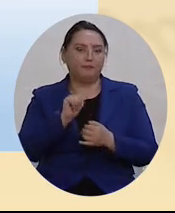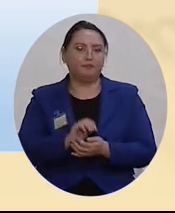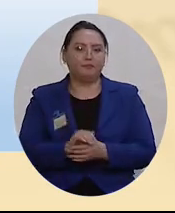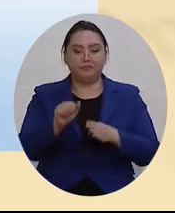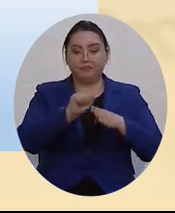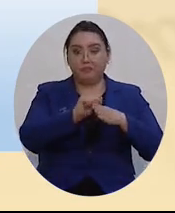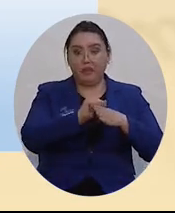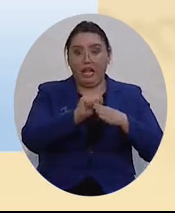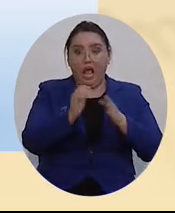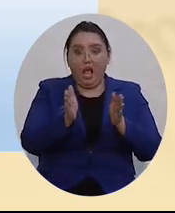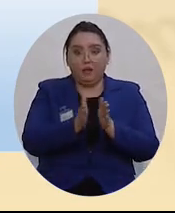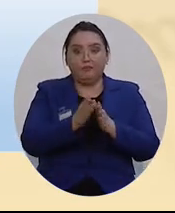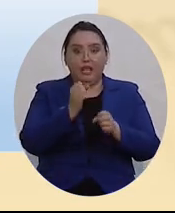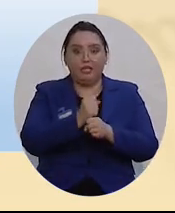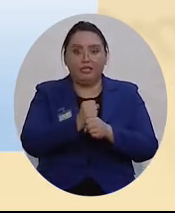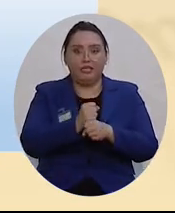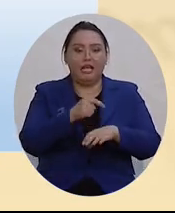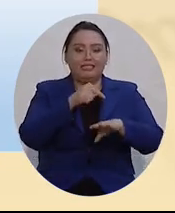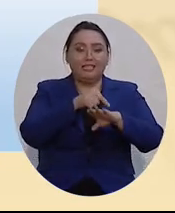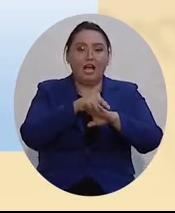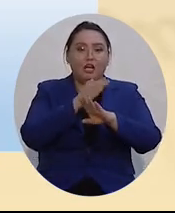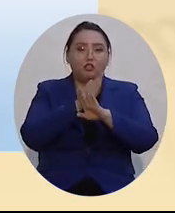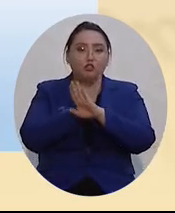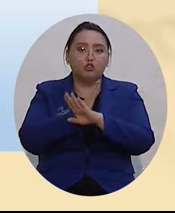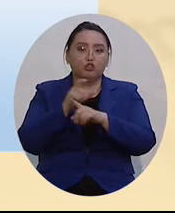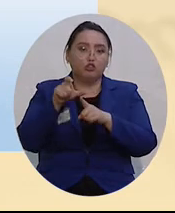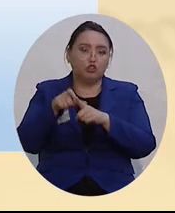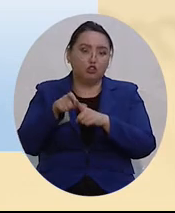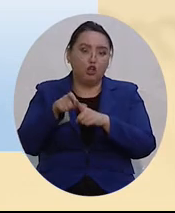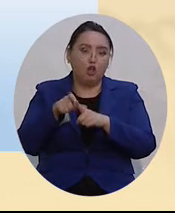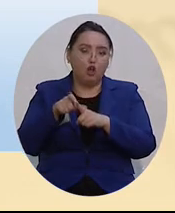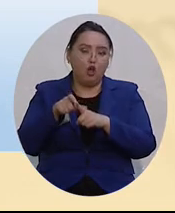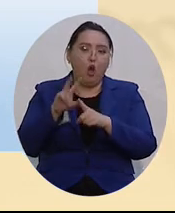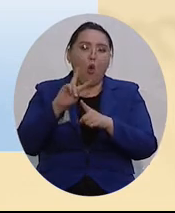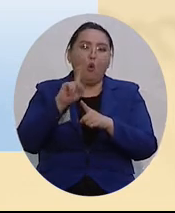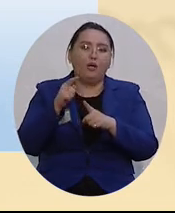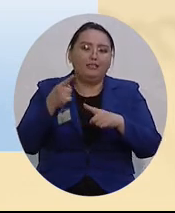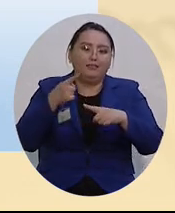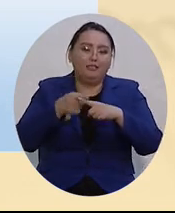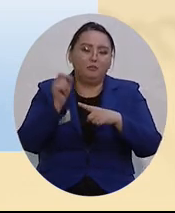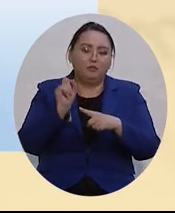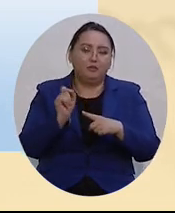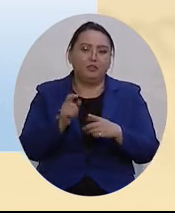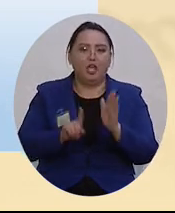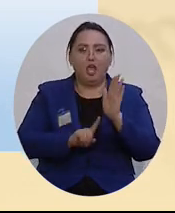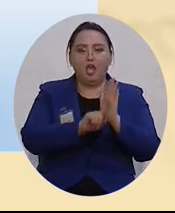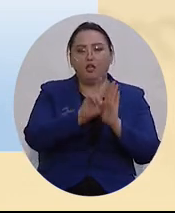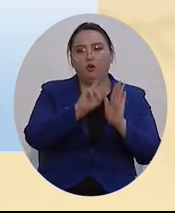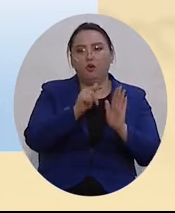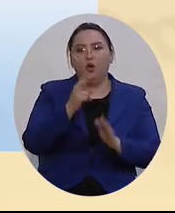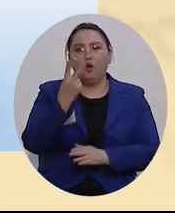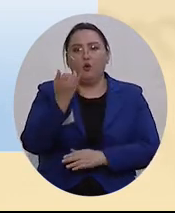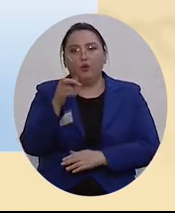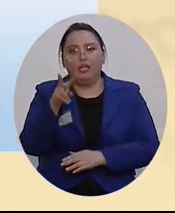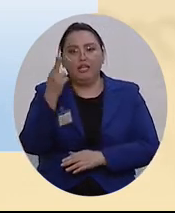дасгалыг хамтдаа ажиллая. За цагаар төгсөх нөхцлөөр дараа хоёр үгийг хуулгая. За эхний үг маань үйлд гэсэн үг байна. За үгийн төгсгөлийг